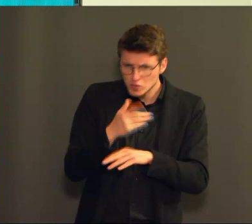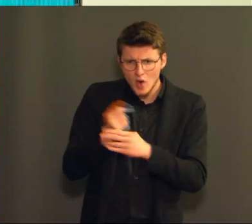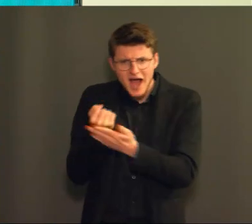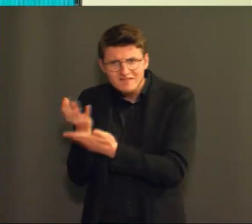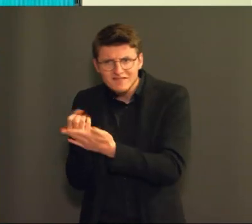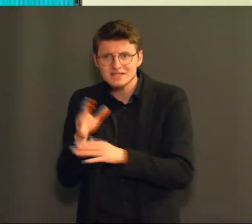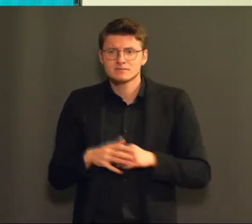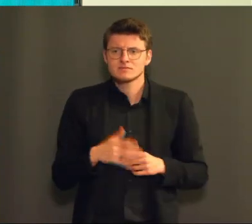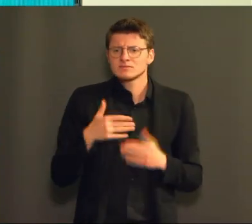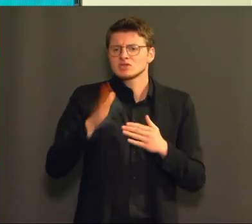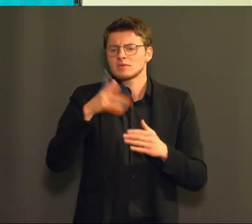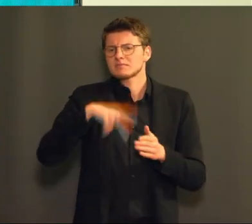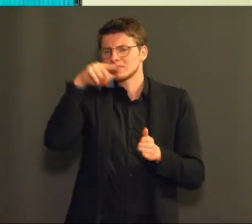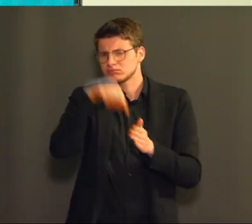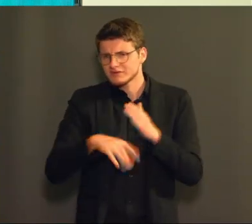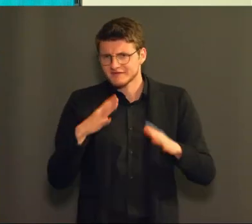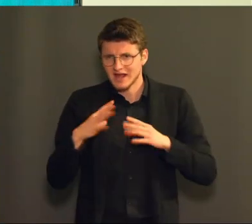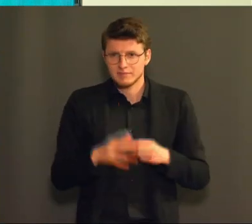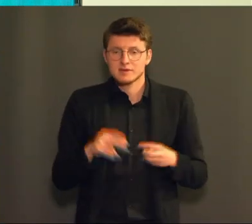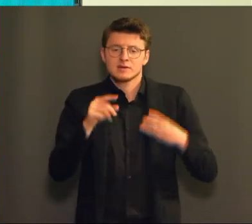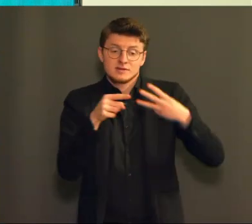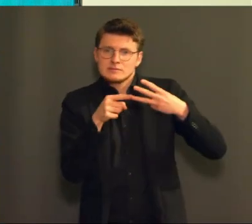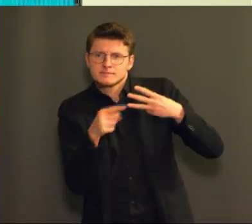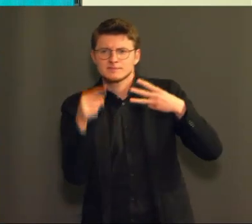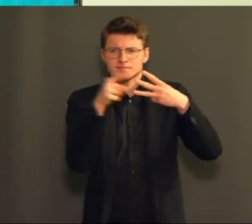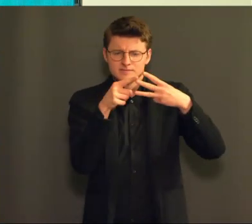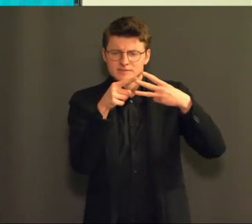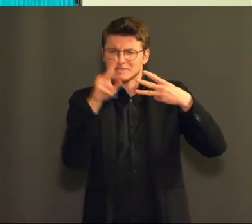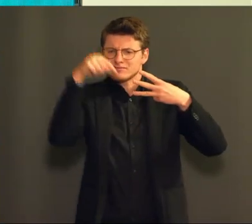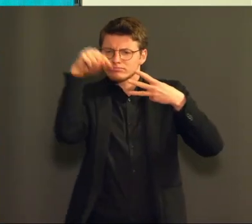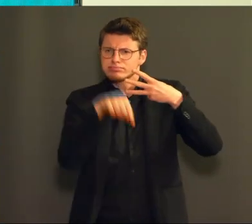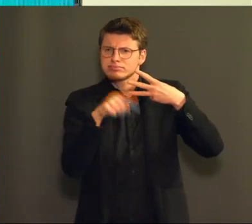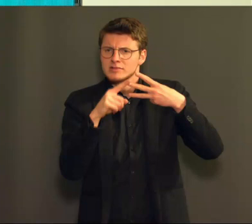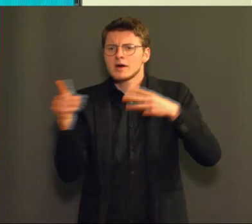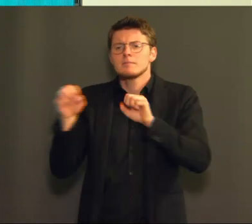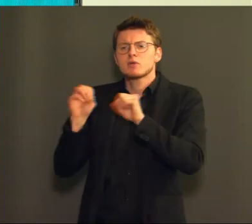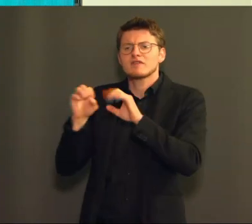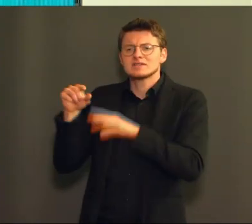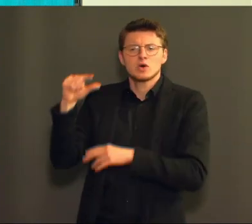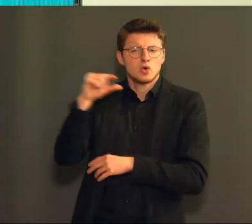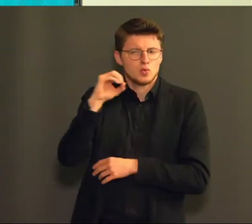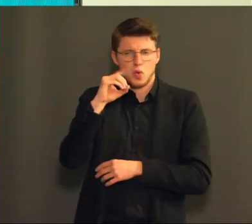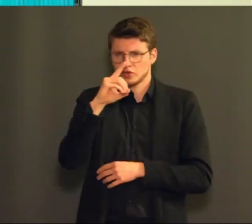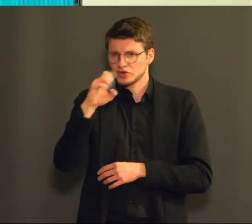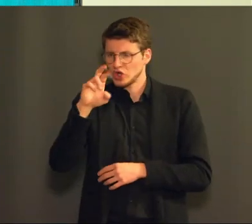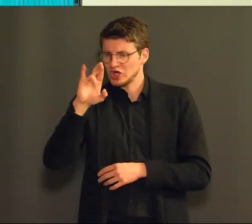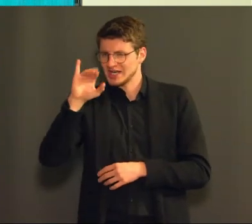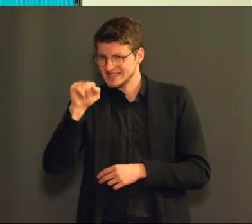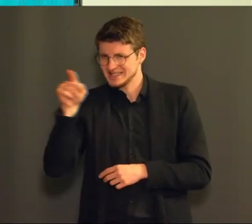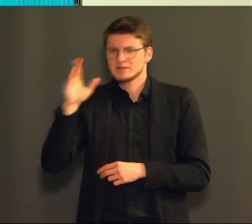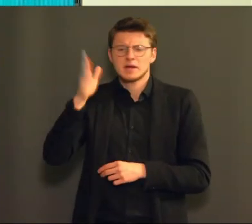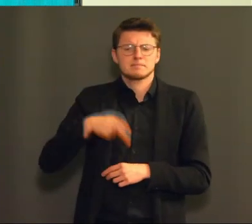op één element binnen de tweede verdedigingslinie. Professor Goderis zal u meer inzicht geven op het onderzoek dat hij en